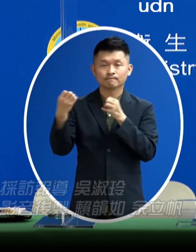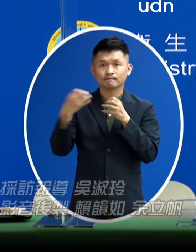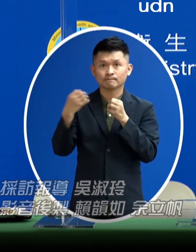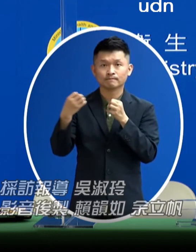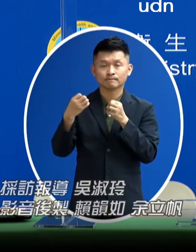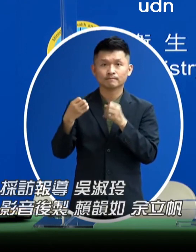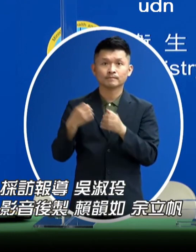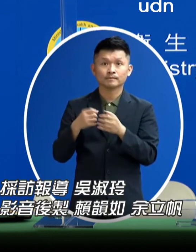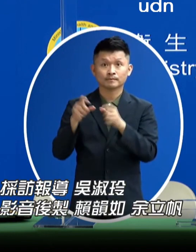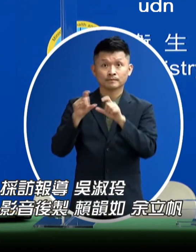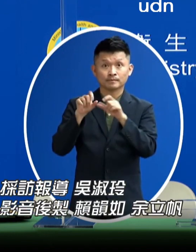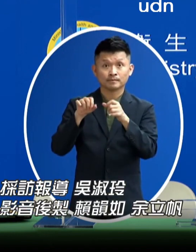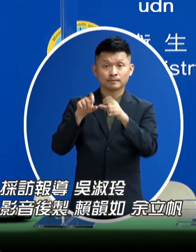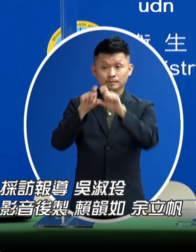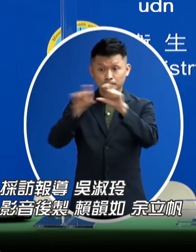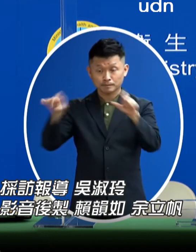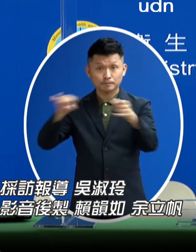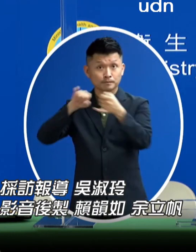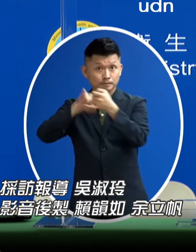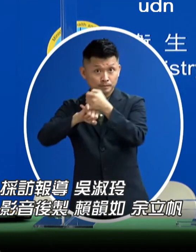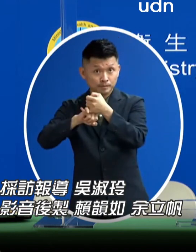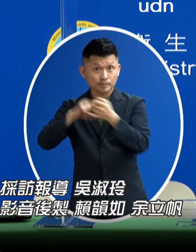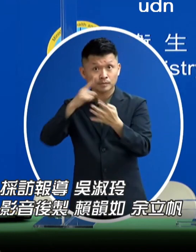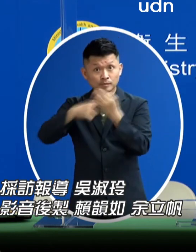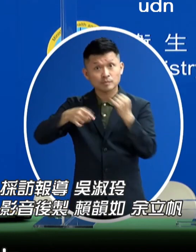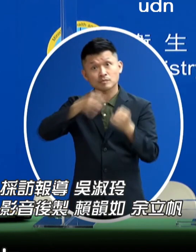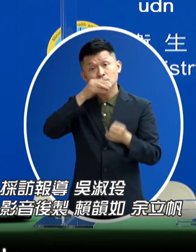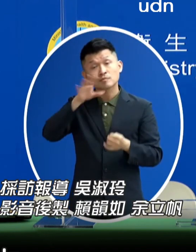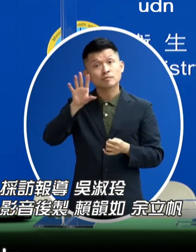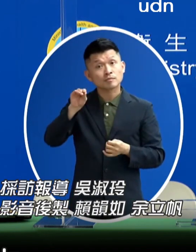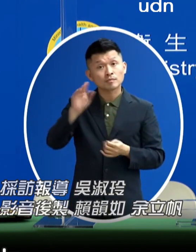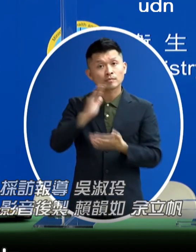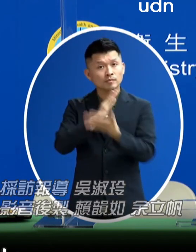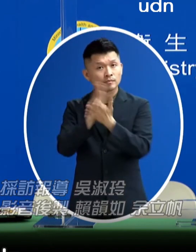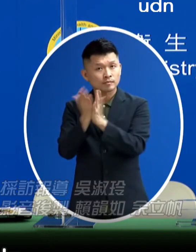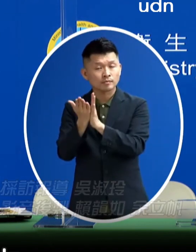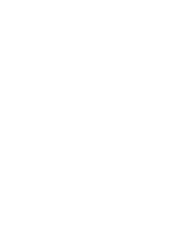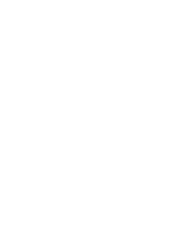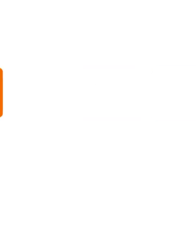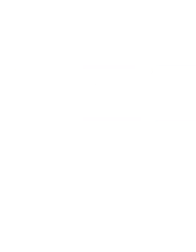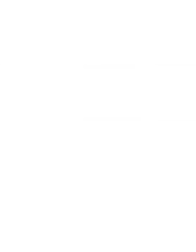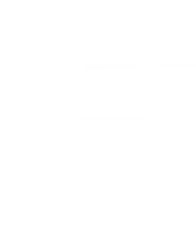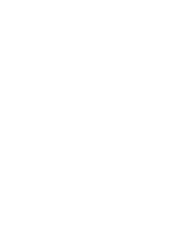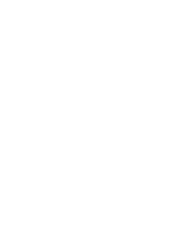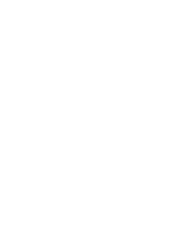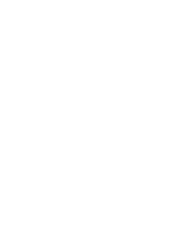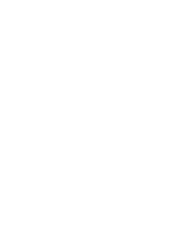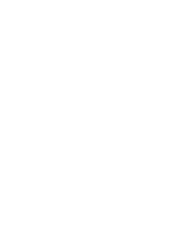供应的这些的问题当中，那如果有进一步的消息会跟大家来主动报告。